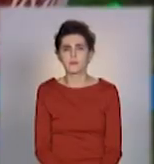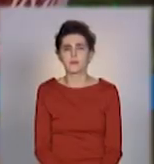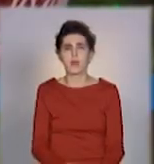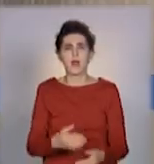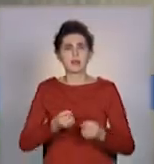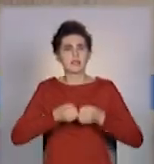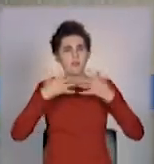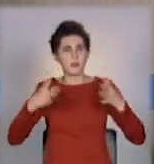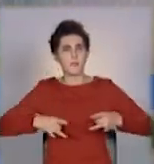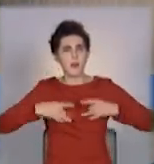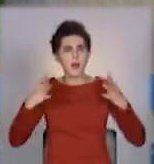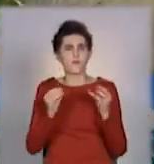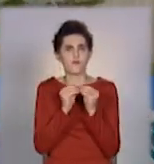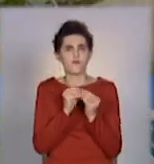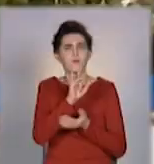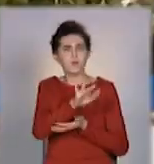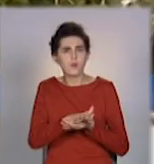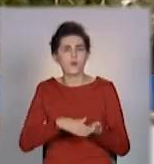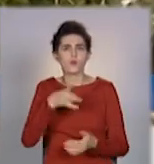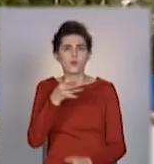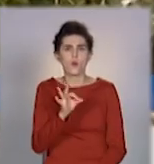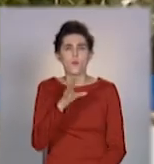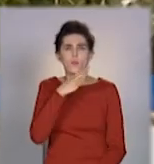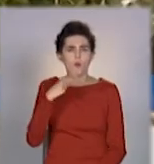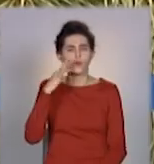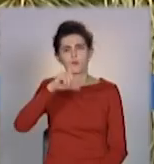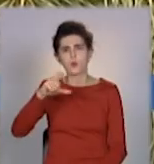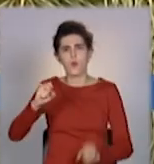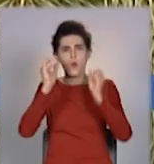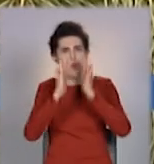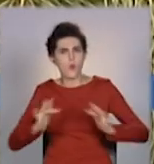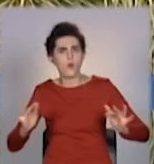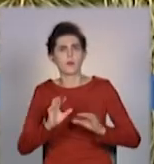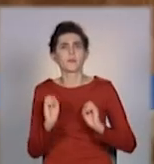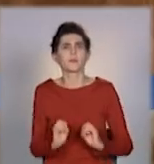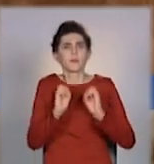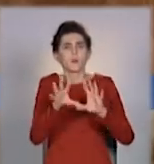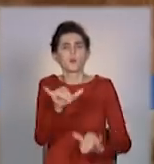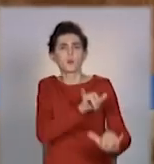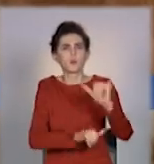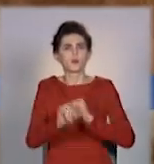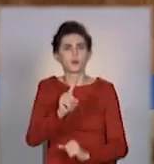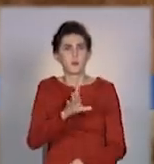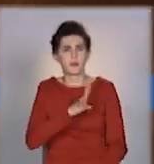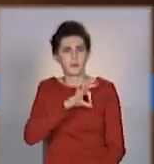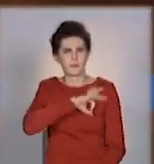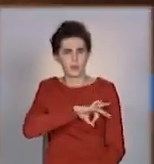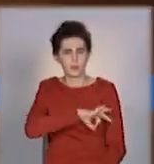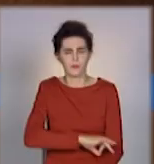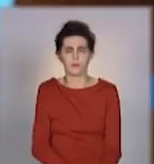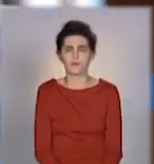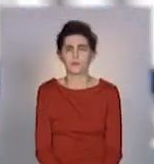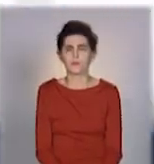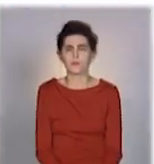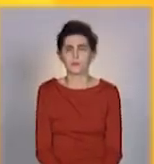Свята ще тривають, а жителі Донбасу вже позбавляються ялинок. Тож куди їх нести, аби від дерев була користь?